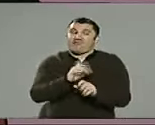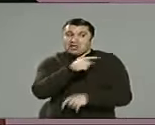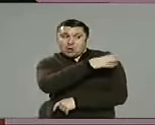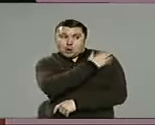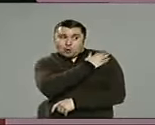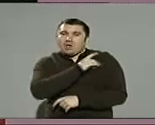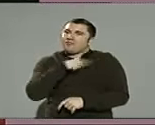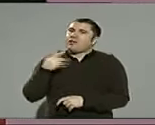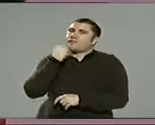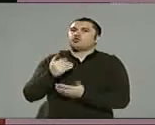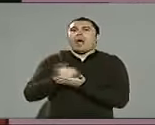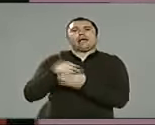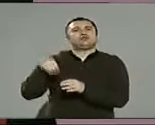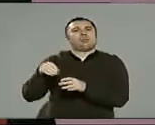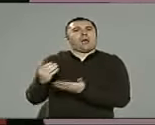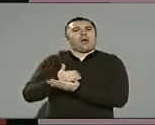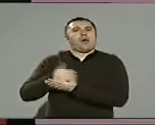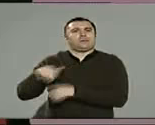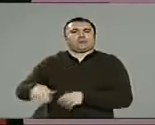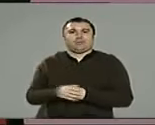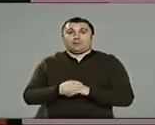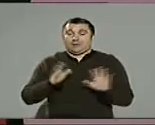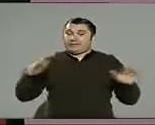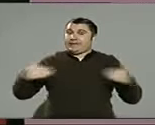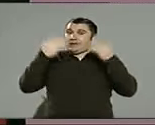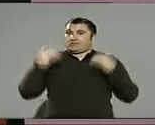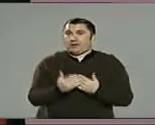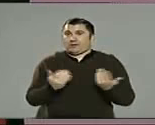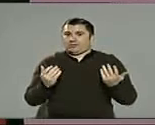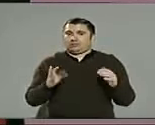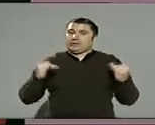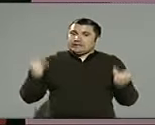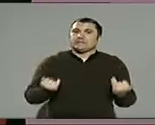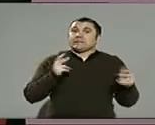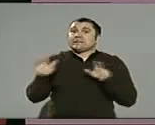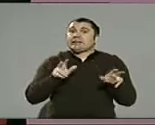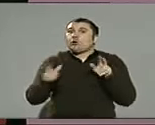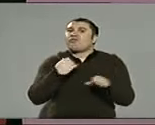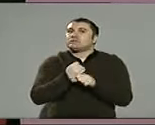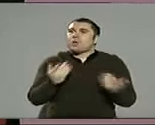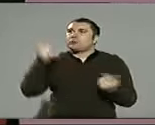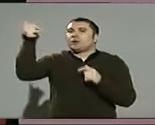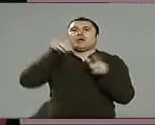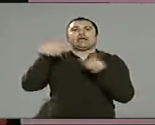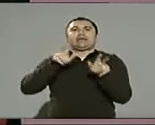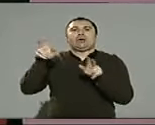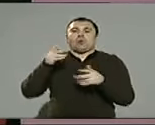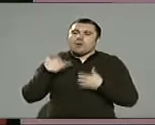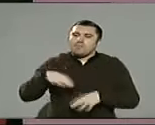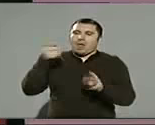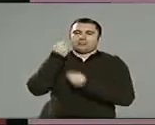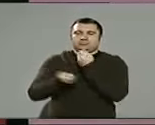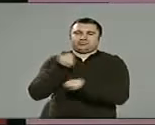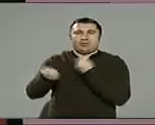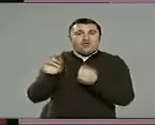zuallererst einsparen. Das ist übrigens das Gegenteil von dem, was die derzeitige Regierung gerade macht. Die gibt mehr aus für Schulden und nicht